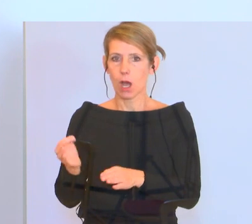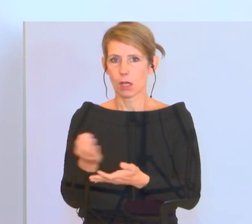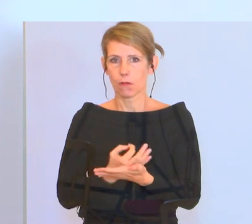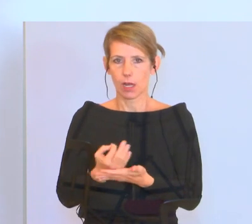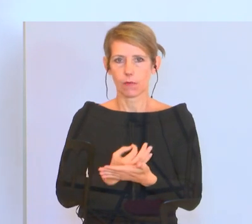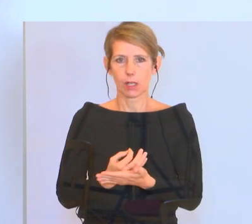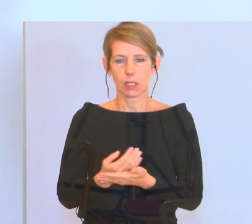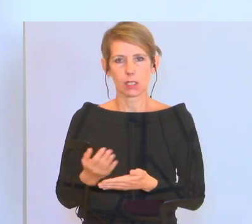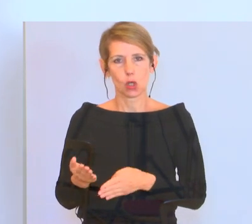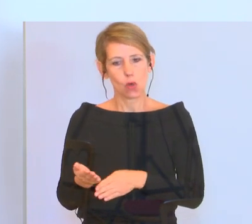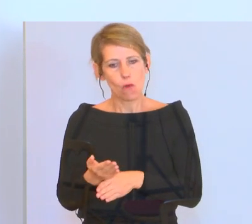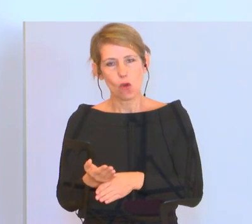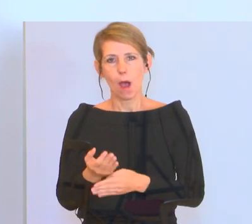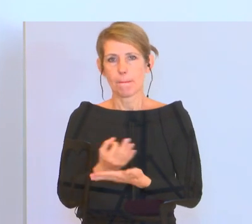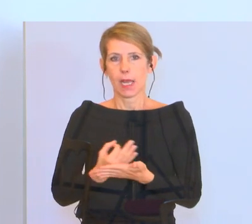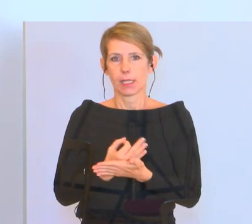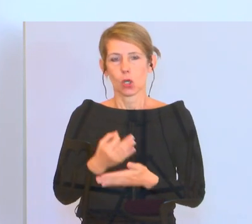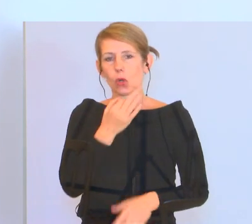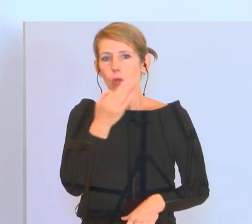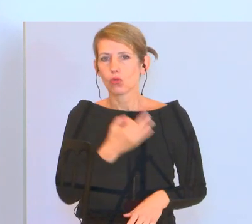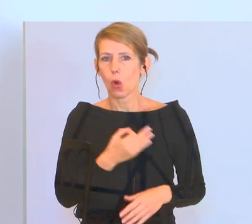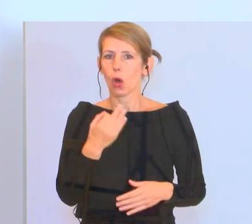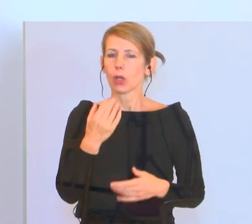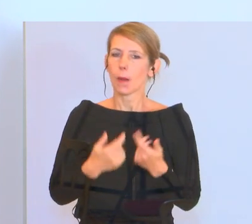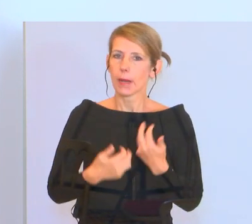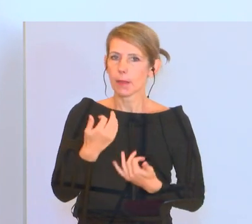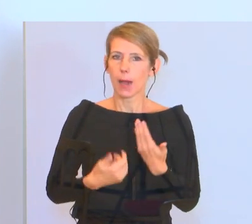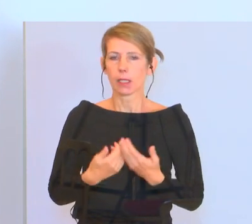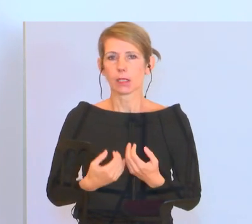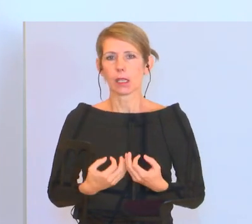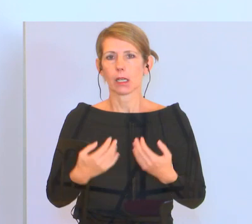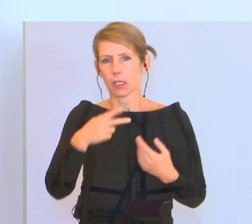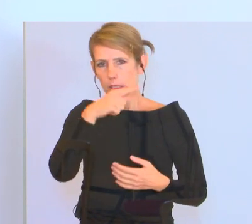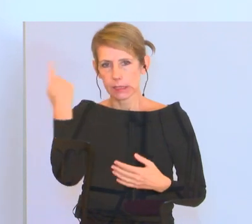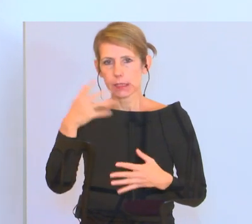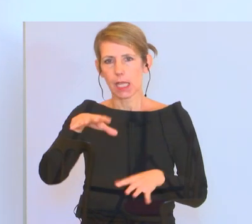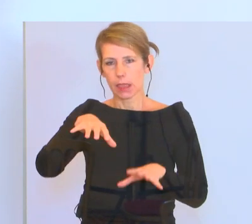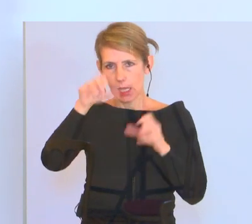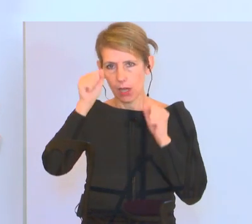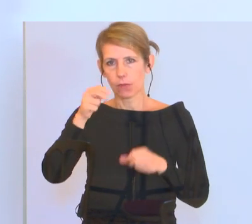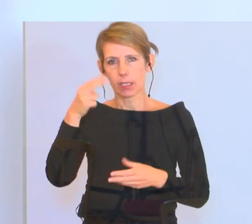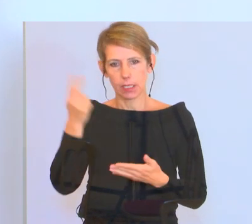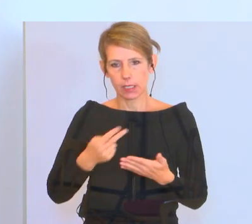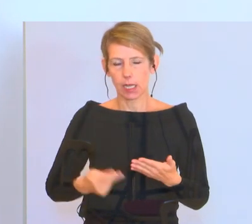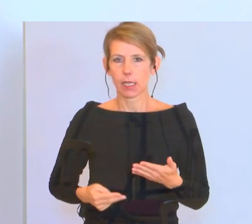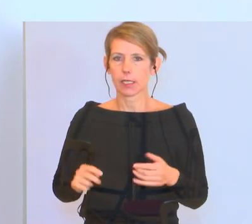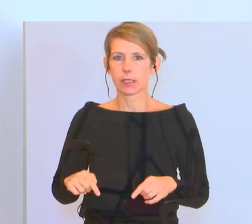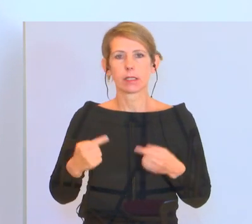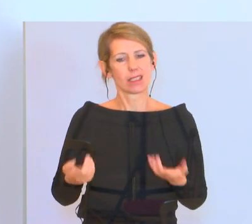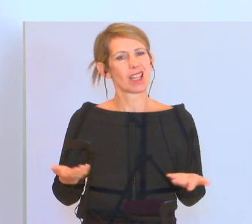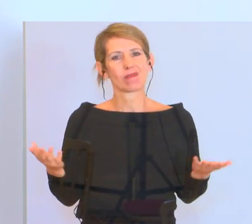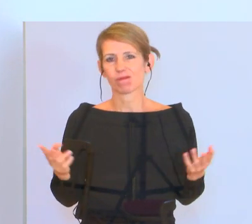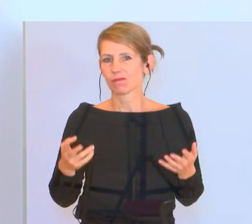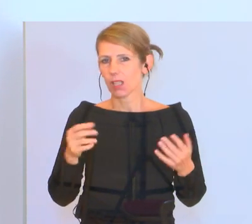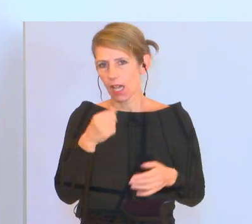Vorbildung, zum Beispiel Deutsch, Mathematik, sinnerfassendes Lesen, dazu führt, dass man sich manchmal gegen eine Bewerberin, gegen